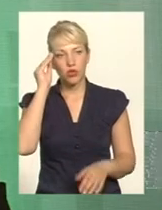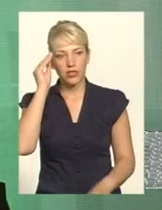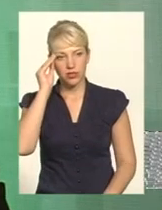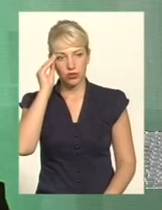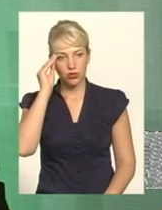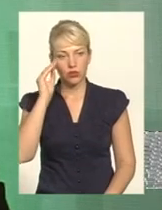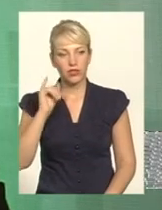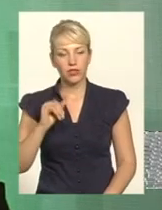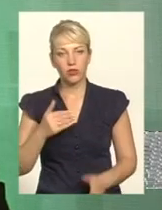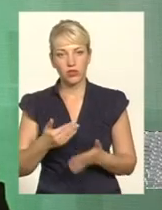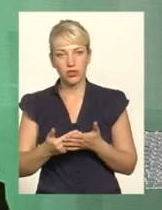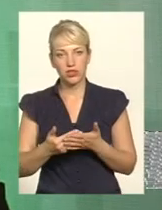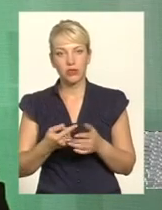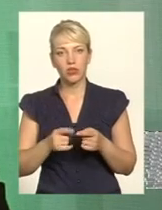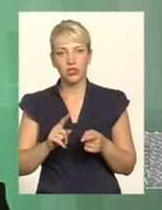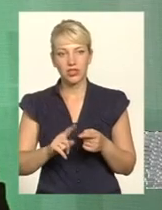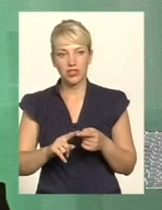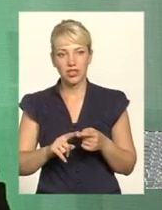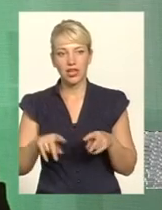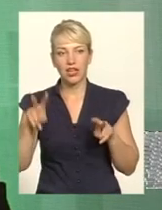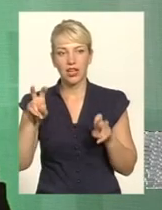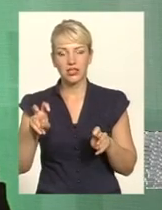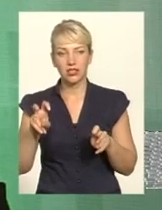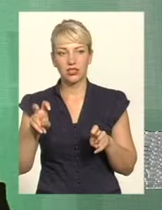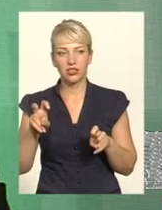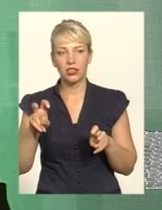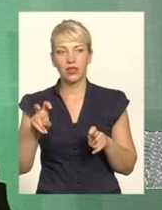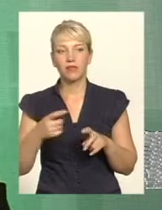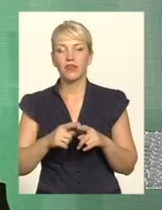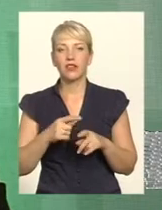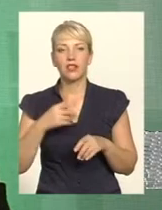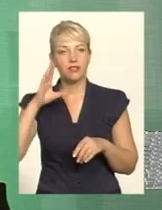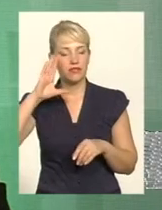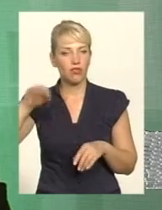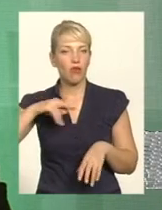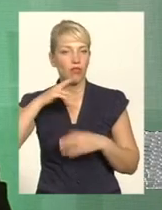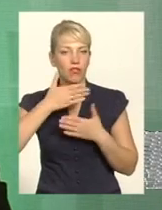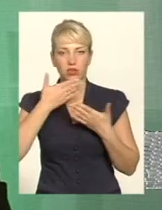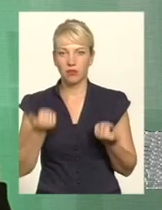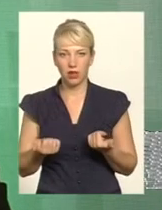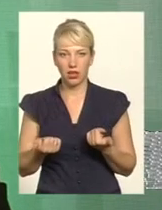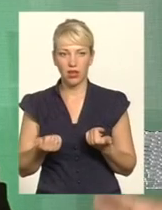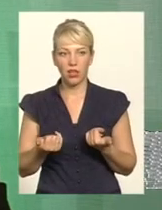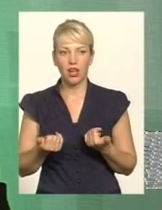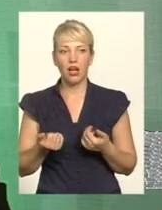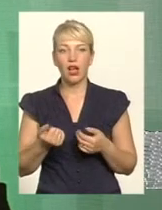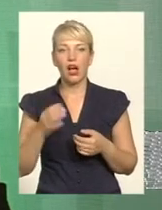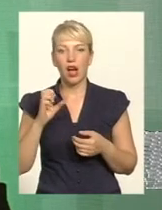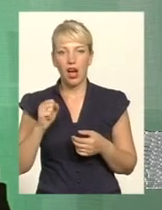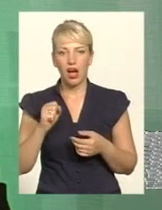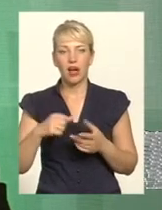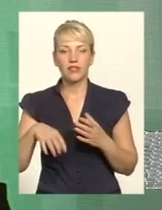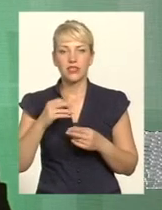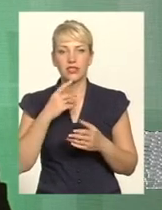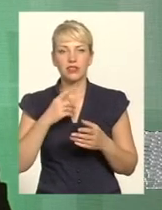І ось це гасло «Я мстю, і мстя має ужасна». Він на дитину не звертає увагу, а помсти йдуть в сторону